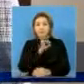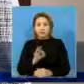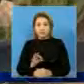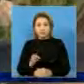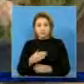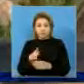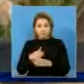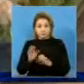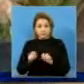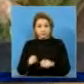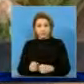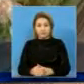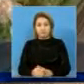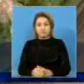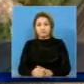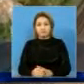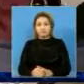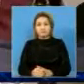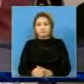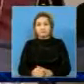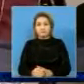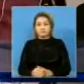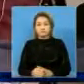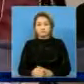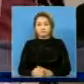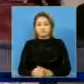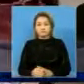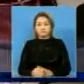пайызбен несие алуына болады. Гүлнара Жолжанова, Арман Досмағанбетов, Ақтөбе телеарнасы.